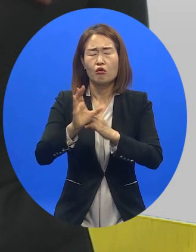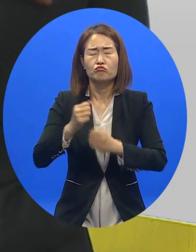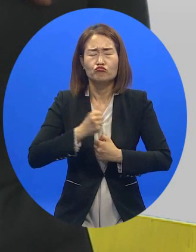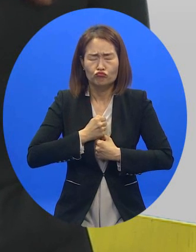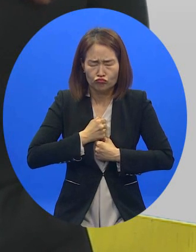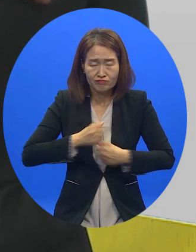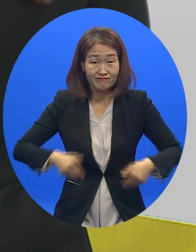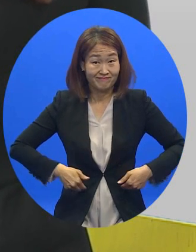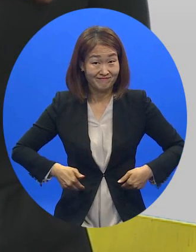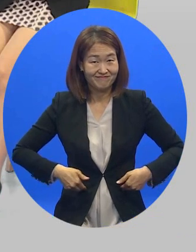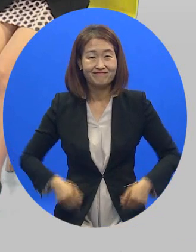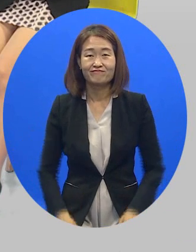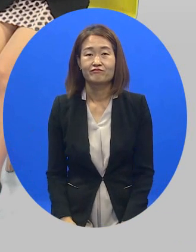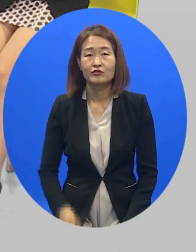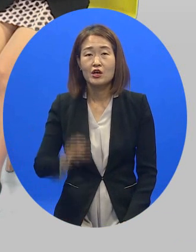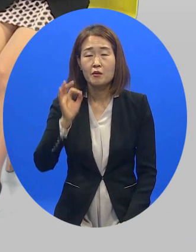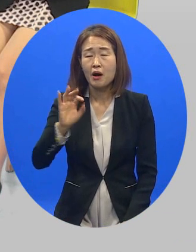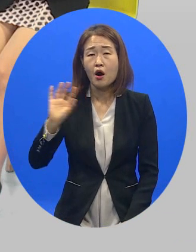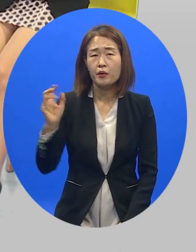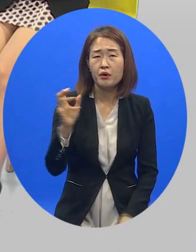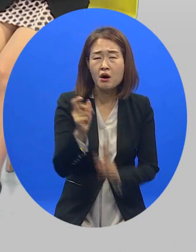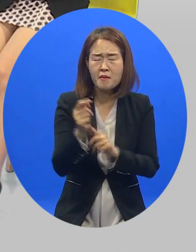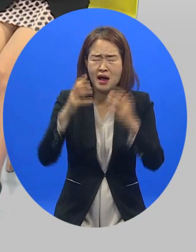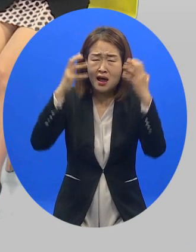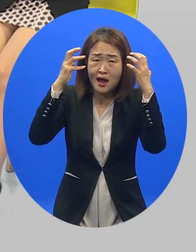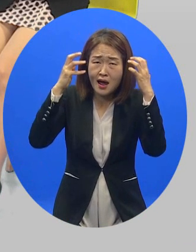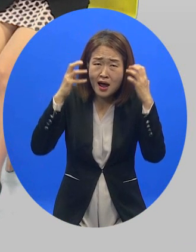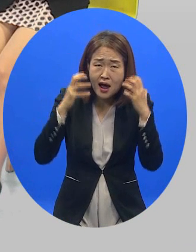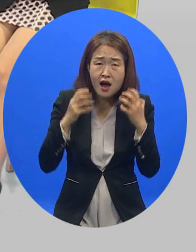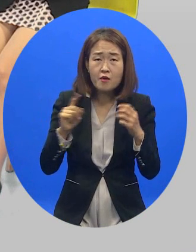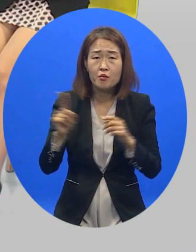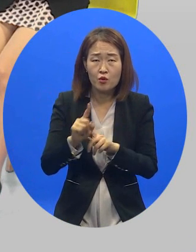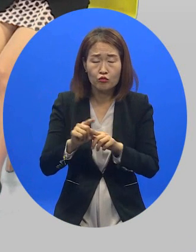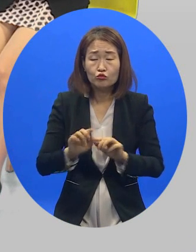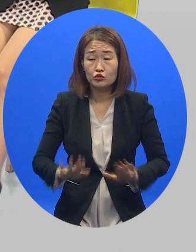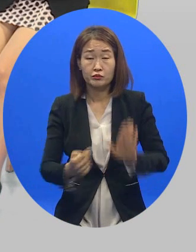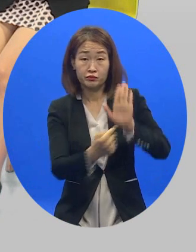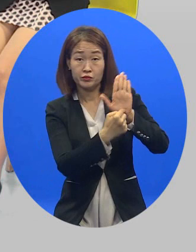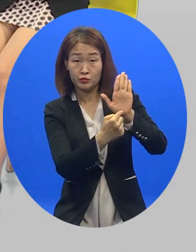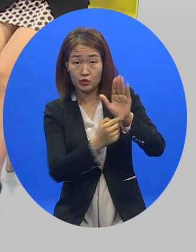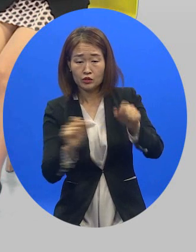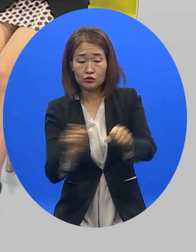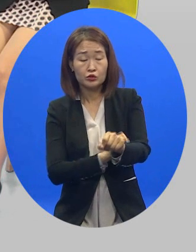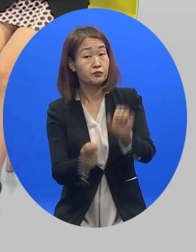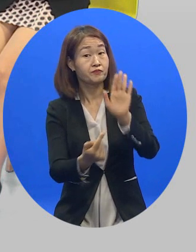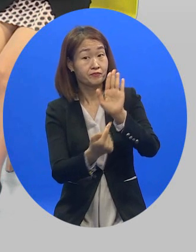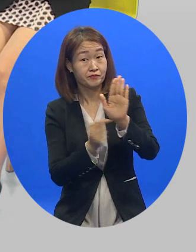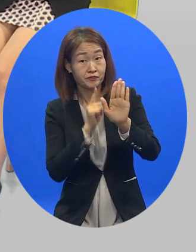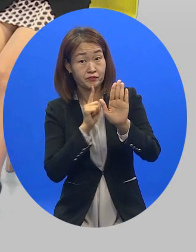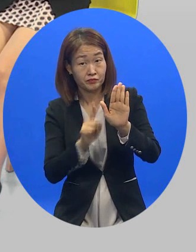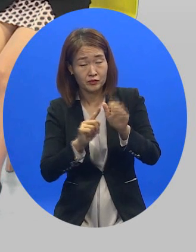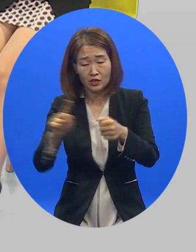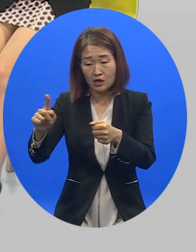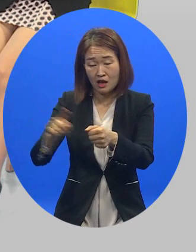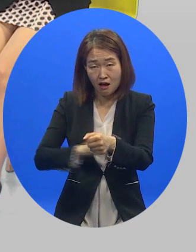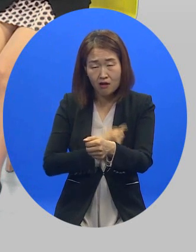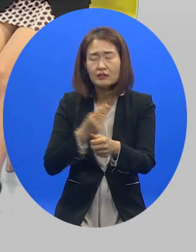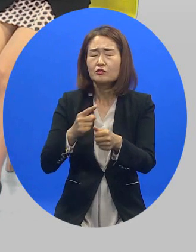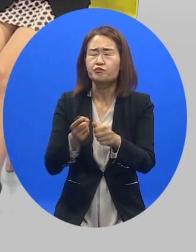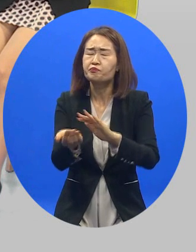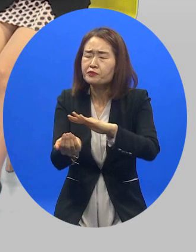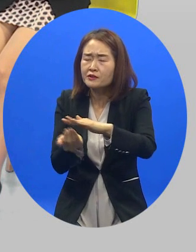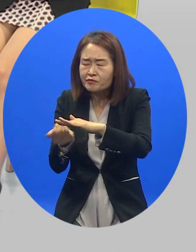주의를 기울여야 합니다. 태풍주의보나 폭염경보 등 기상청에서 발표되는 기상특보로 자연현상의